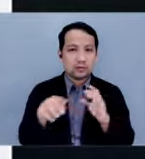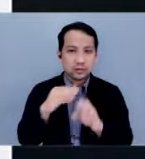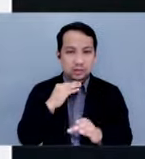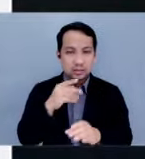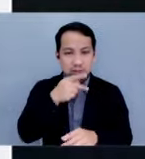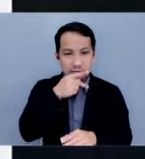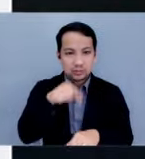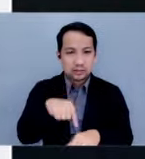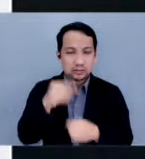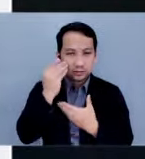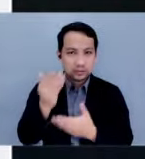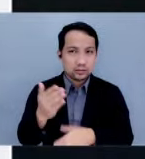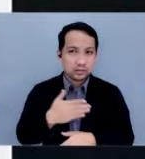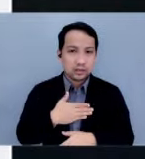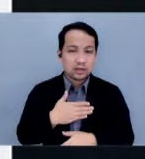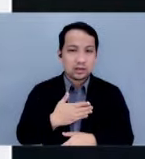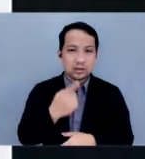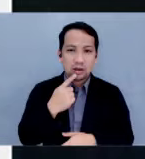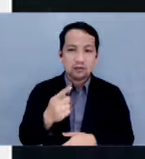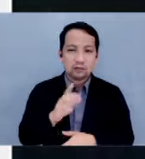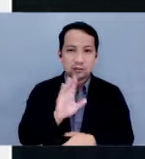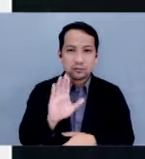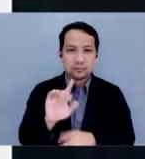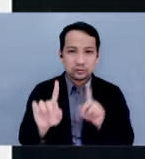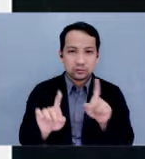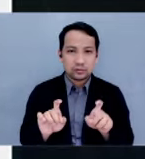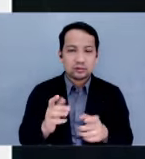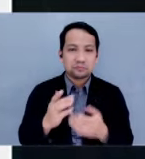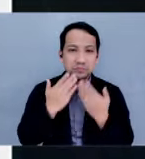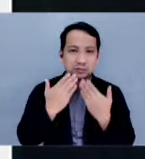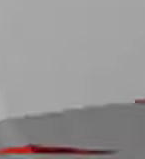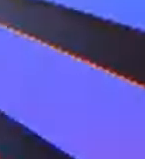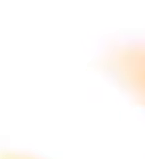message po ninyo sa akin ang inyong mga katanungan. Maraming salamat.